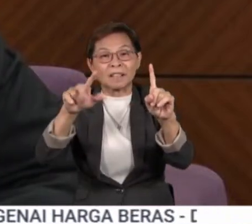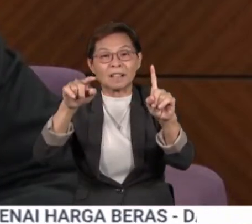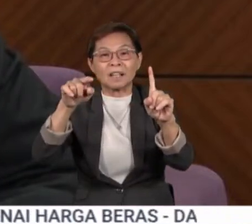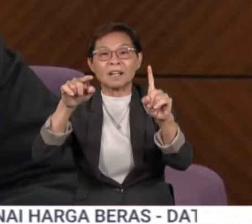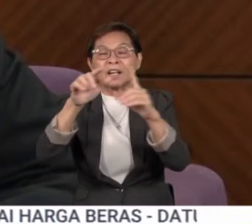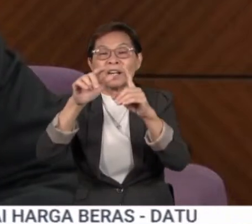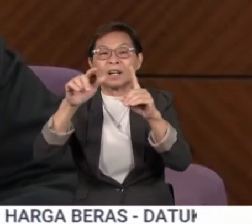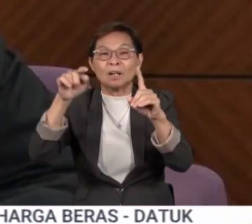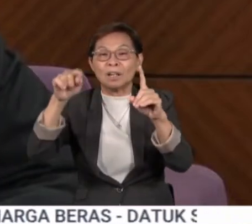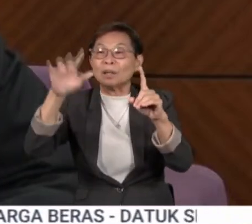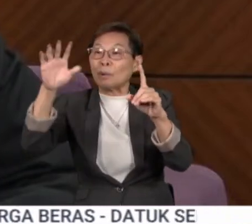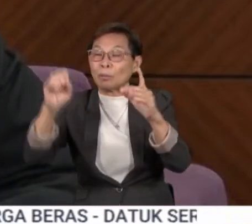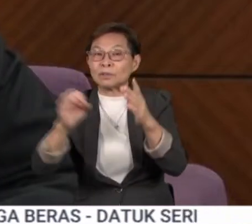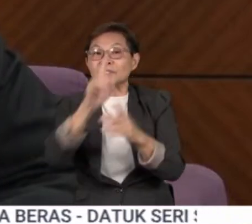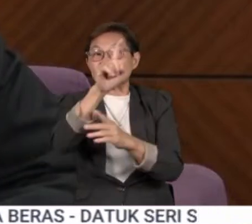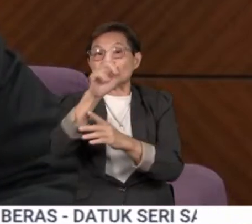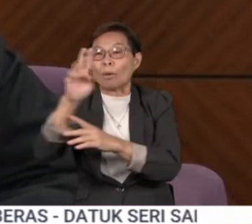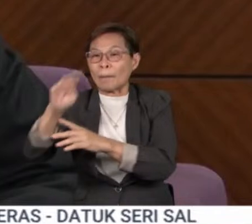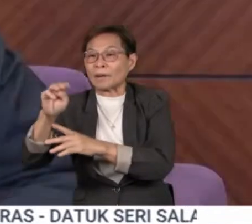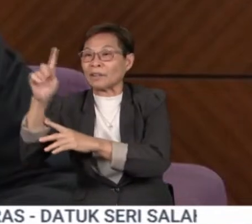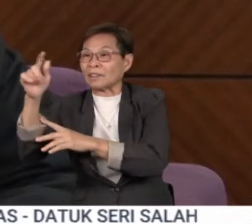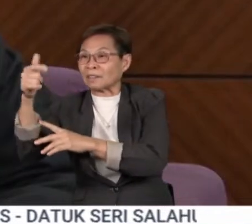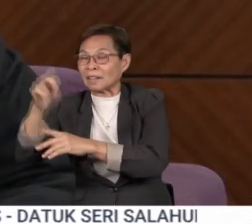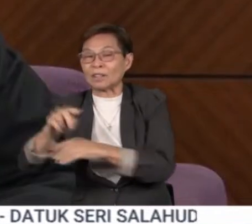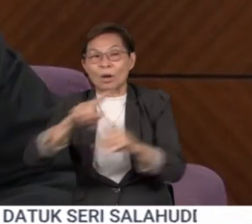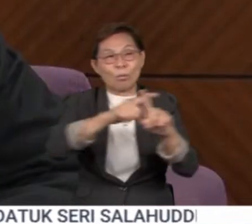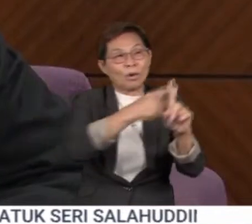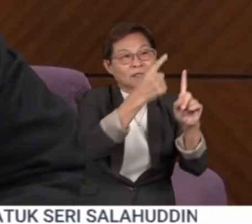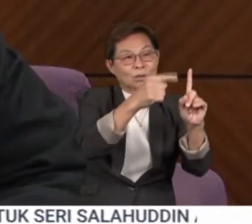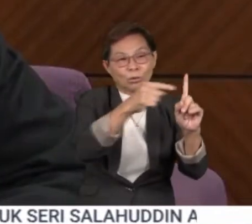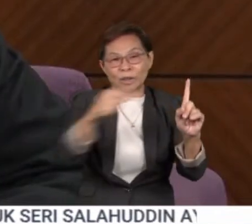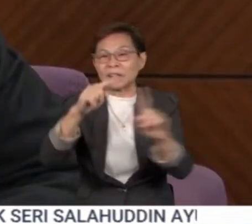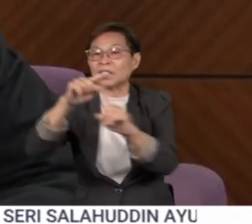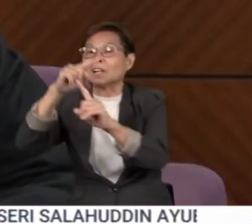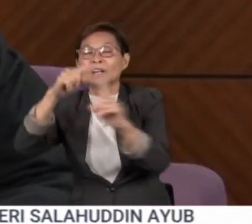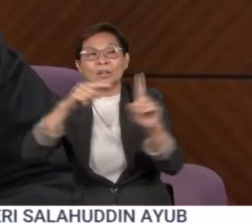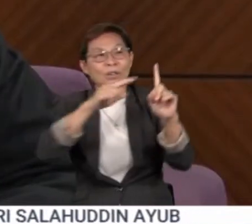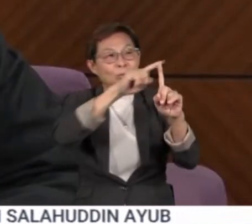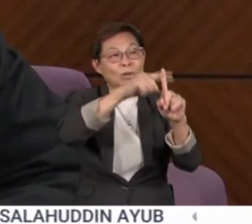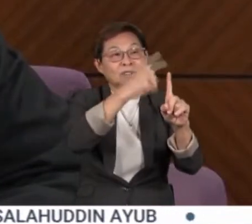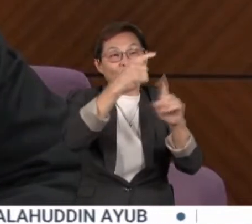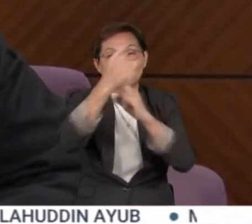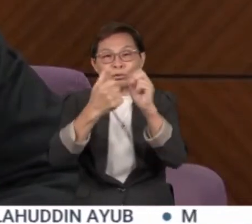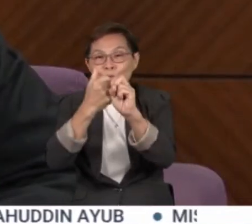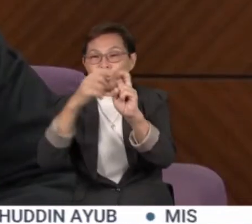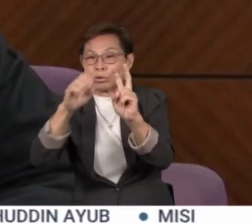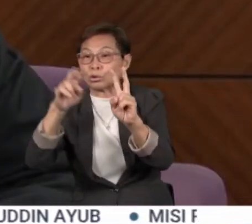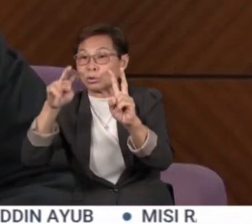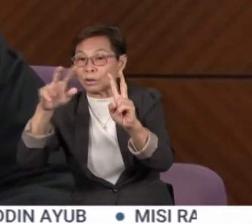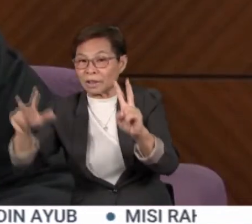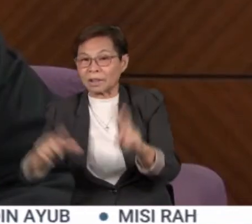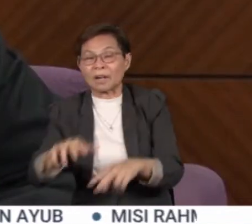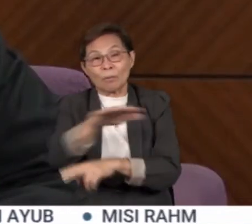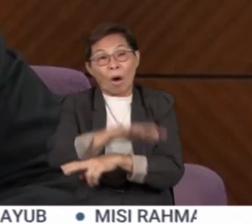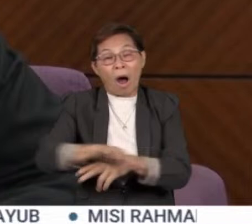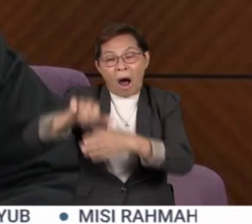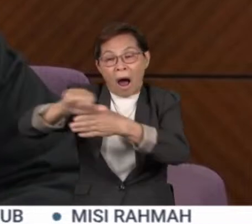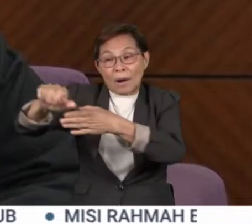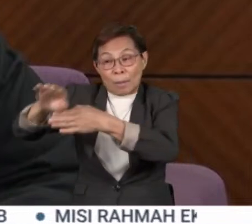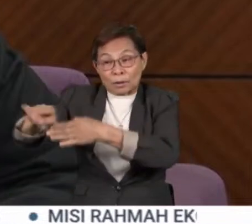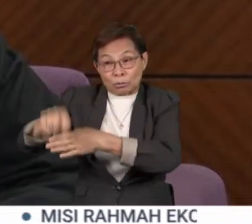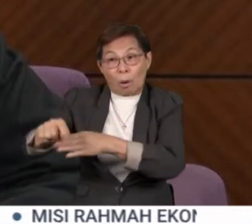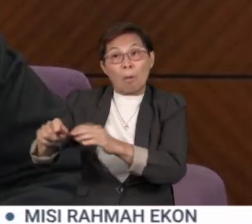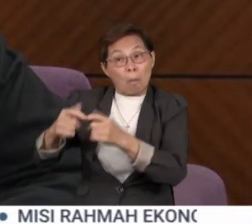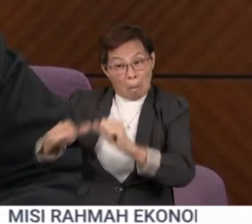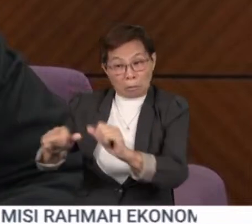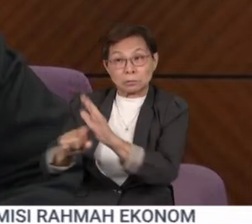$173.50 per metric ton Januari hingga Jun 2023. Namun, purata harga arang batu masih lagi